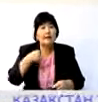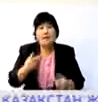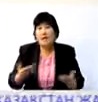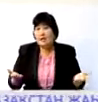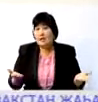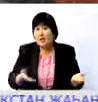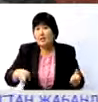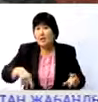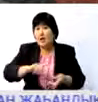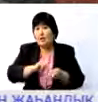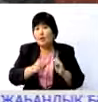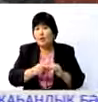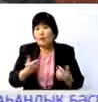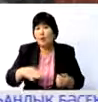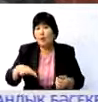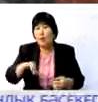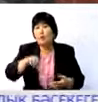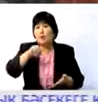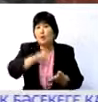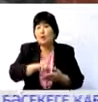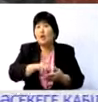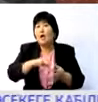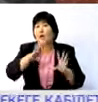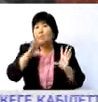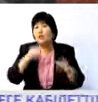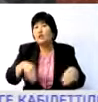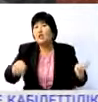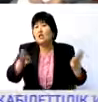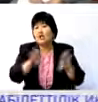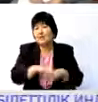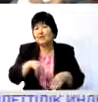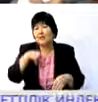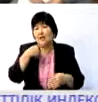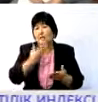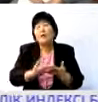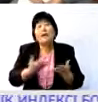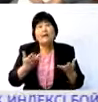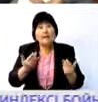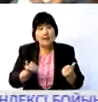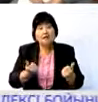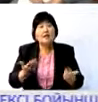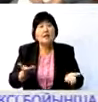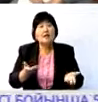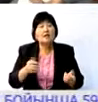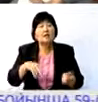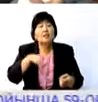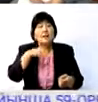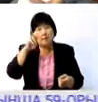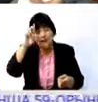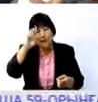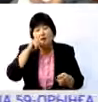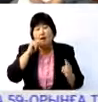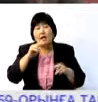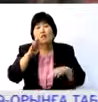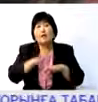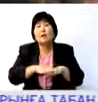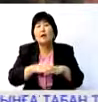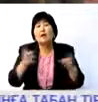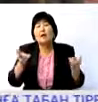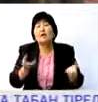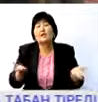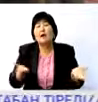басшысын өзгертсін, не облыстағы өкілдігін мүлдем жапсын деген мазмұнда. Расында, немкеттік өзарастағы банктердің қажеті қанша деген